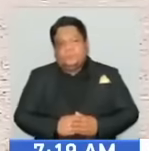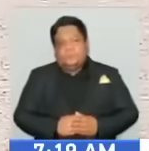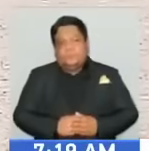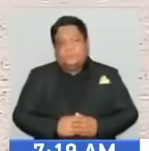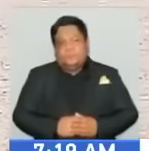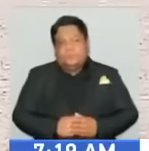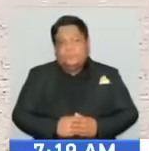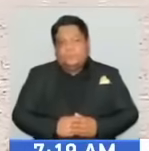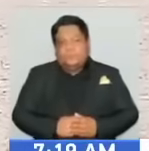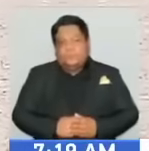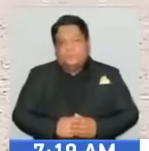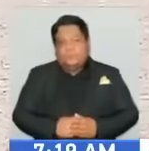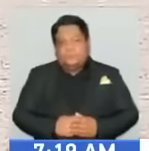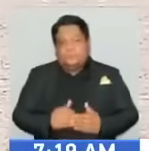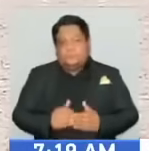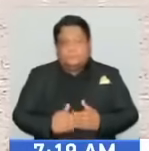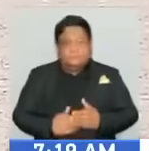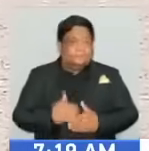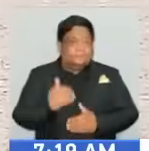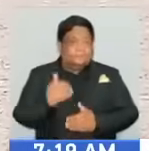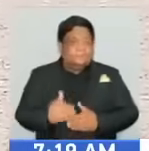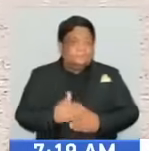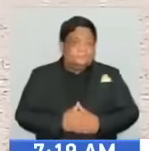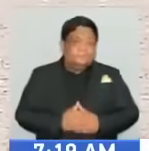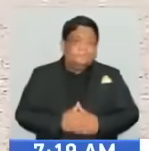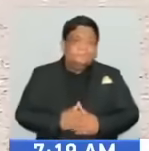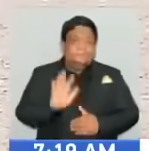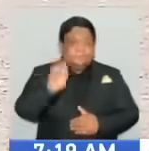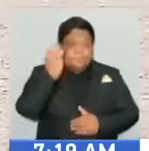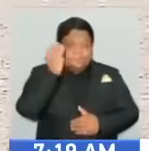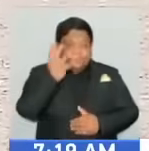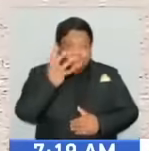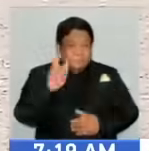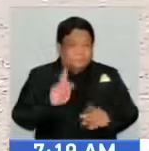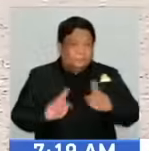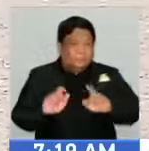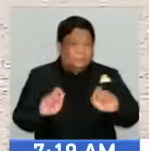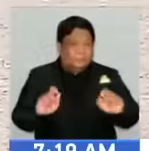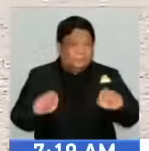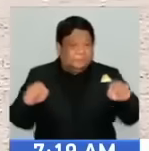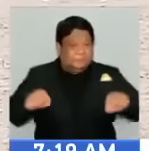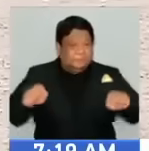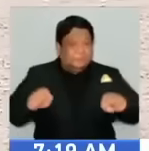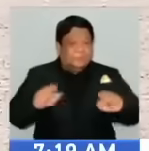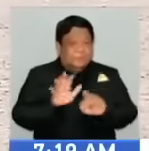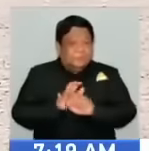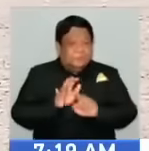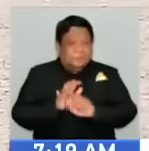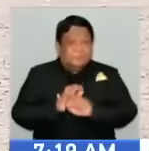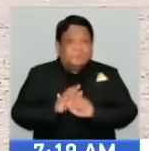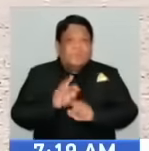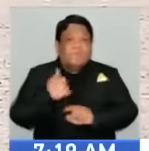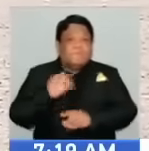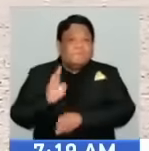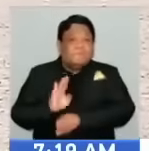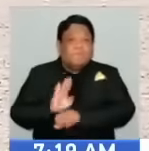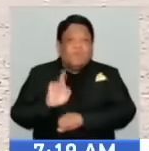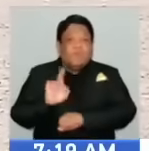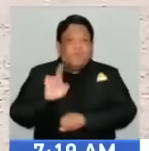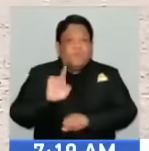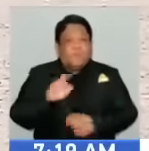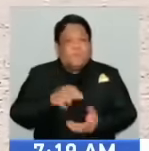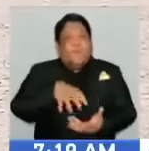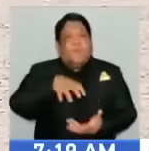Samantala, Marie, sabi ng mga nagtitinda, isa raw sa mga pinakamabenta, lalo na dun sa mga minegosyo, ay yung maalsa na commercial rice na mabibili